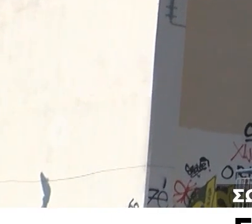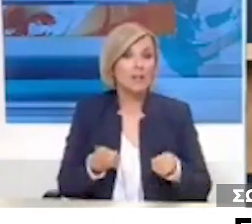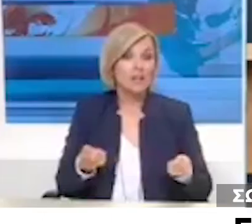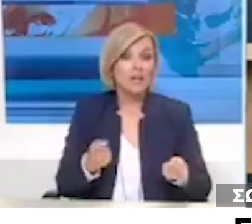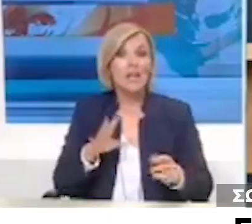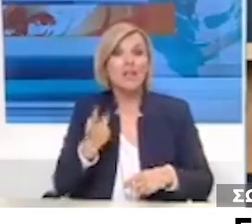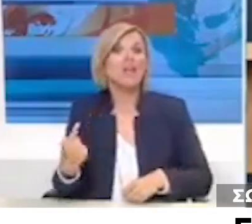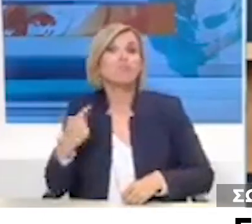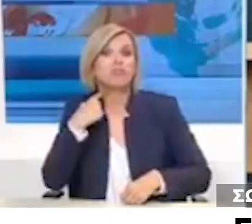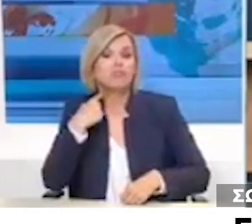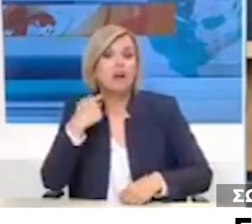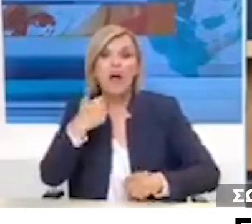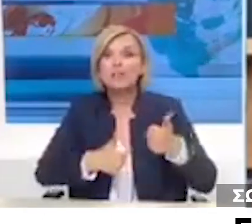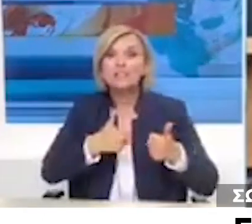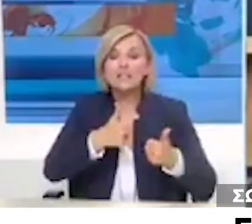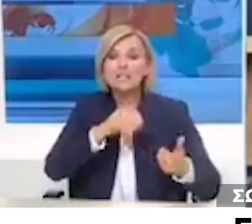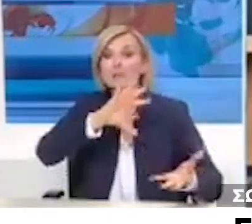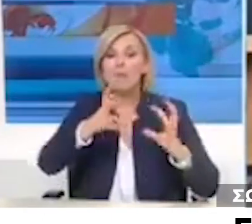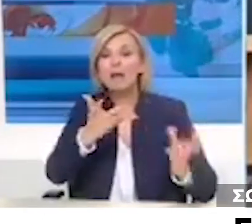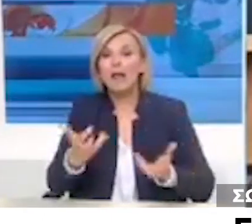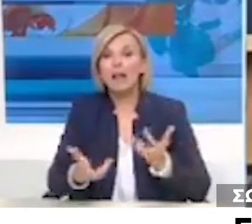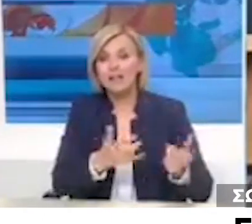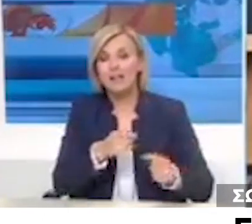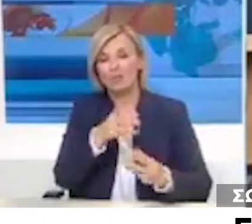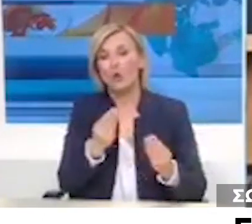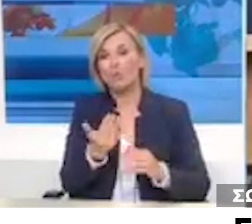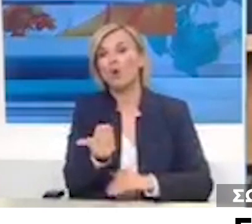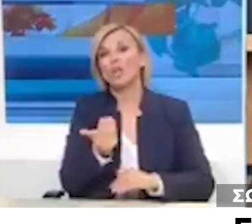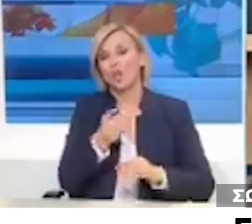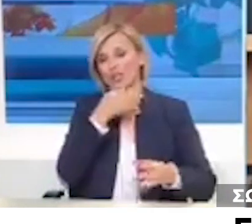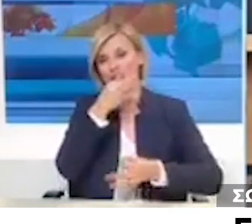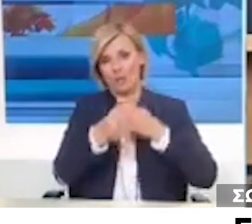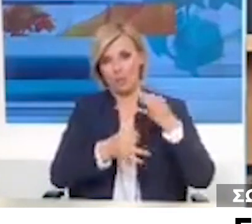ότι είναι νωρίς να το συζητάμε αυτό. Ξέρω ότι η πολιτεία